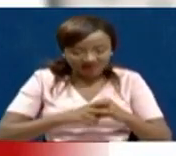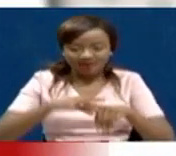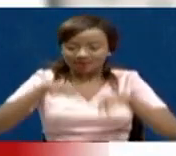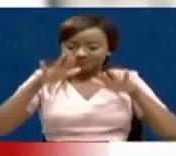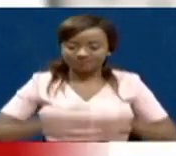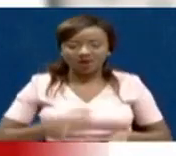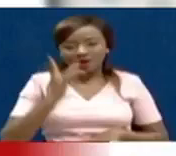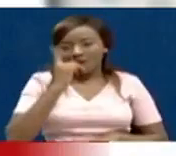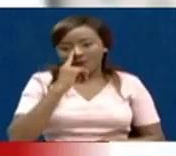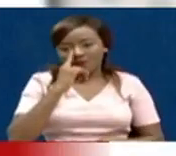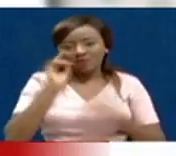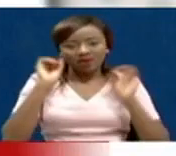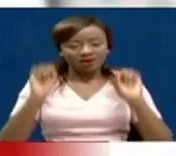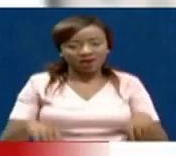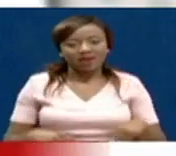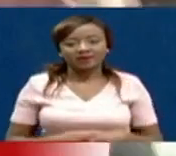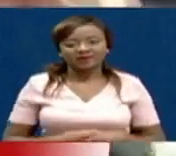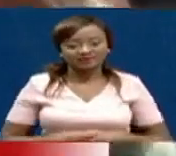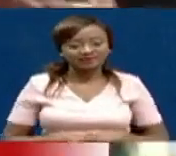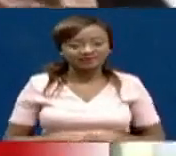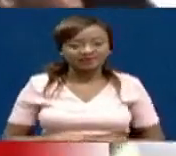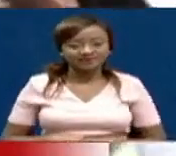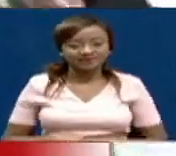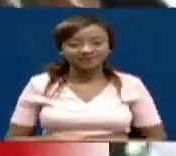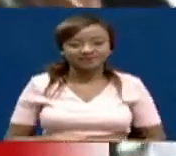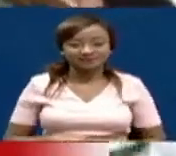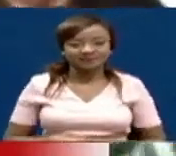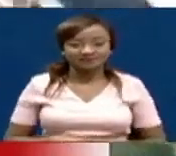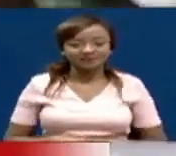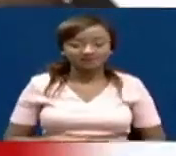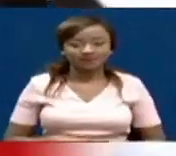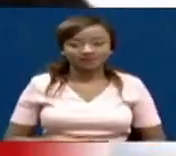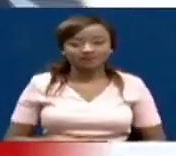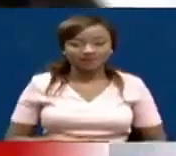muda huu ambapo amri hiyo inatekelezwa.